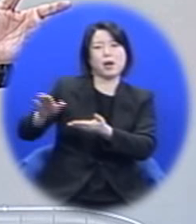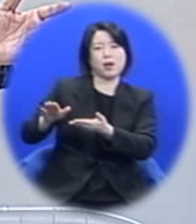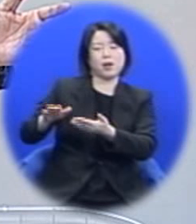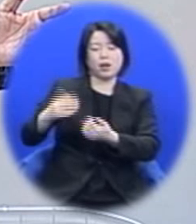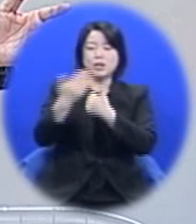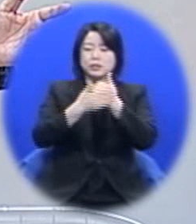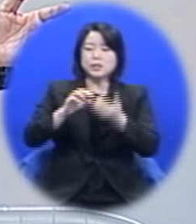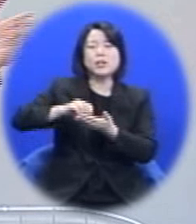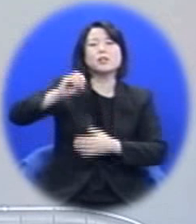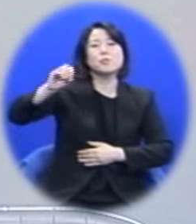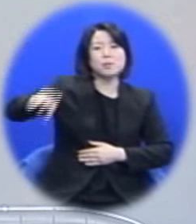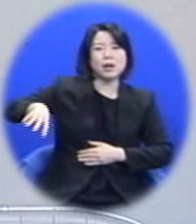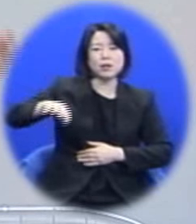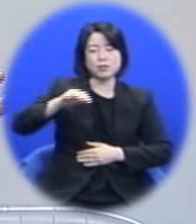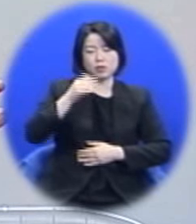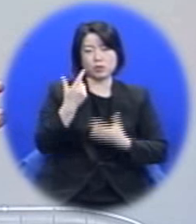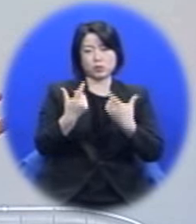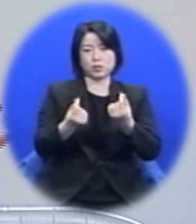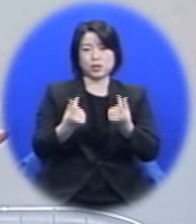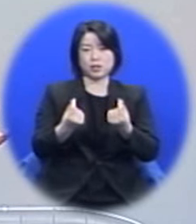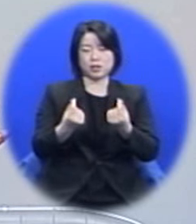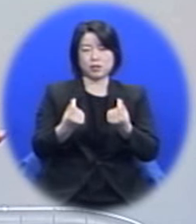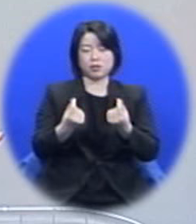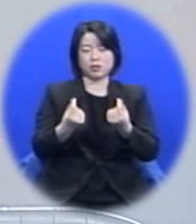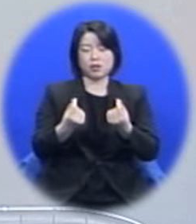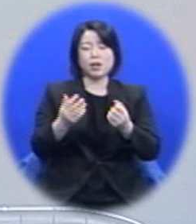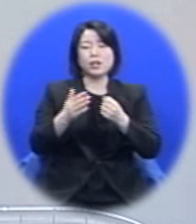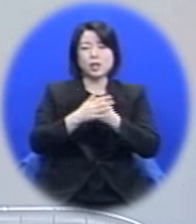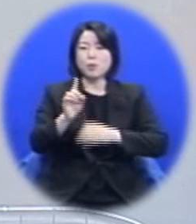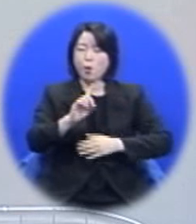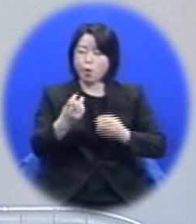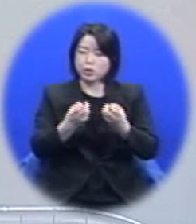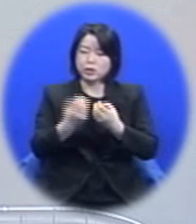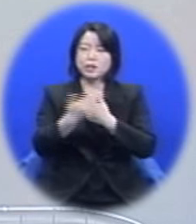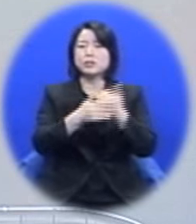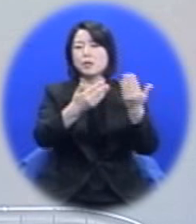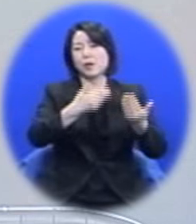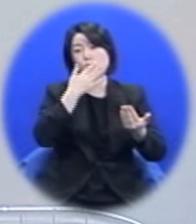거예요. 그러니까 어떻게 은혜를 받을 수 있겠어요?